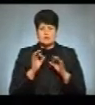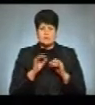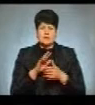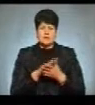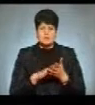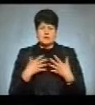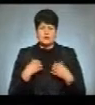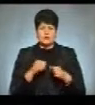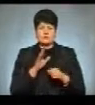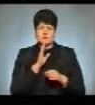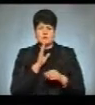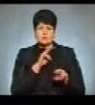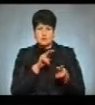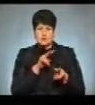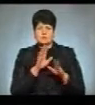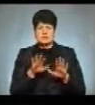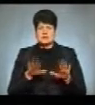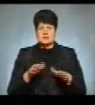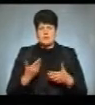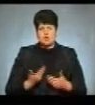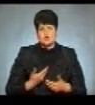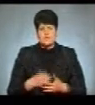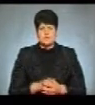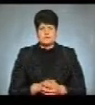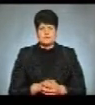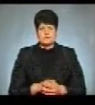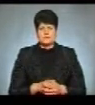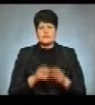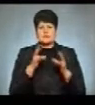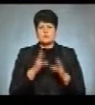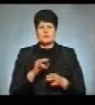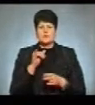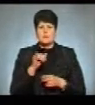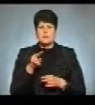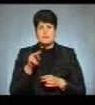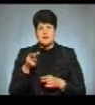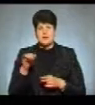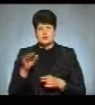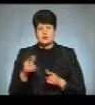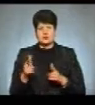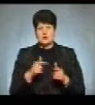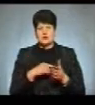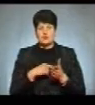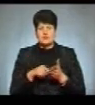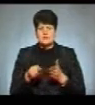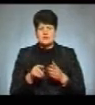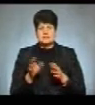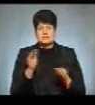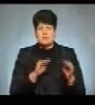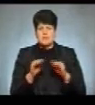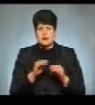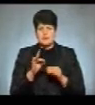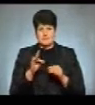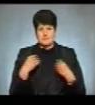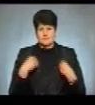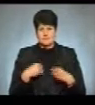дівчини спостерігатимуть за місцем проживання. Травмована Уляна Пелешок готується до виписки. Збирати речі допомагають їй мама і